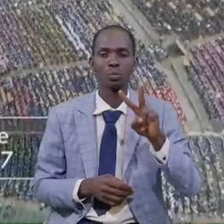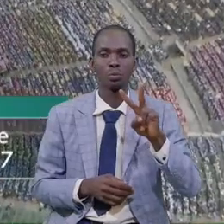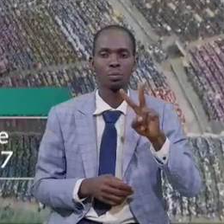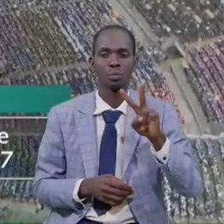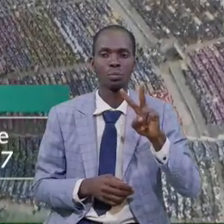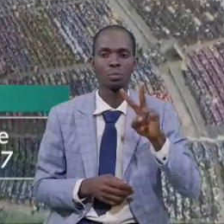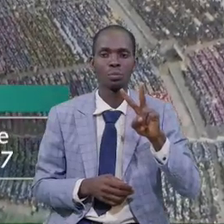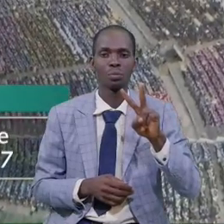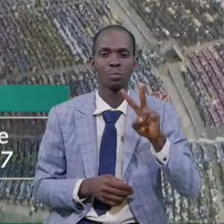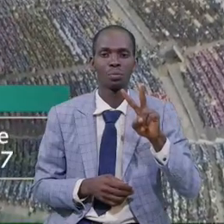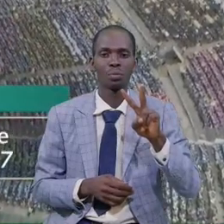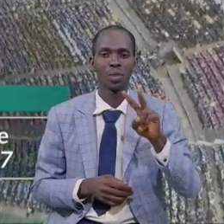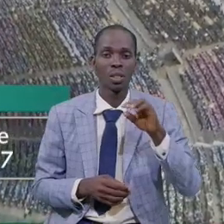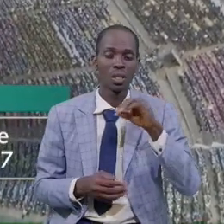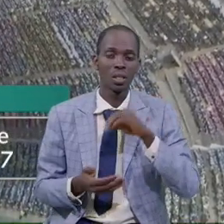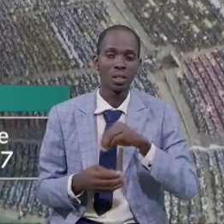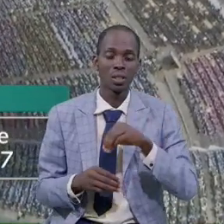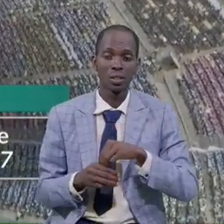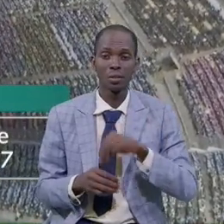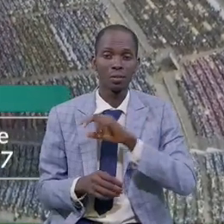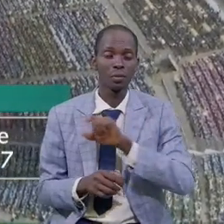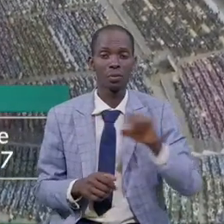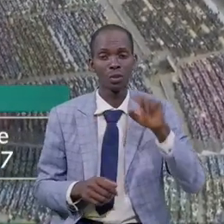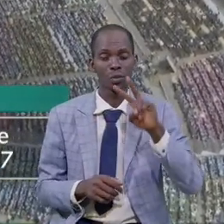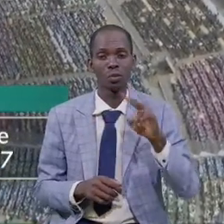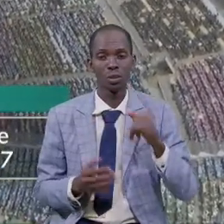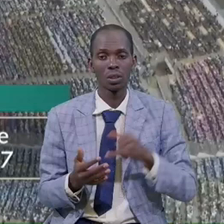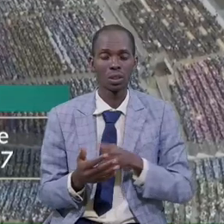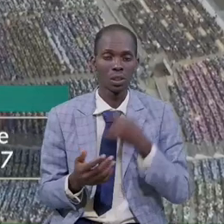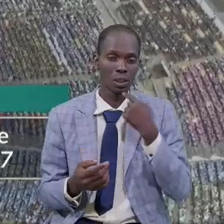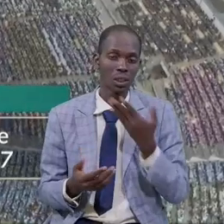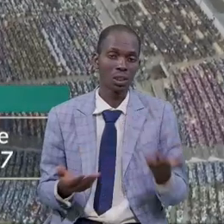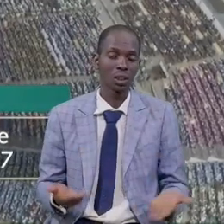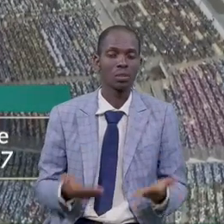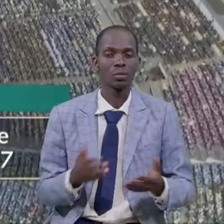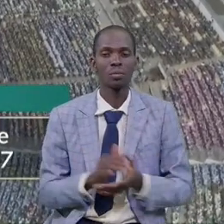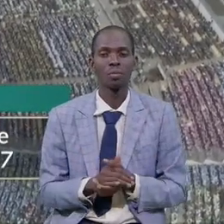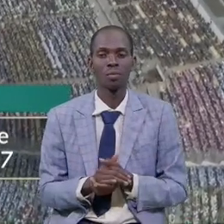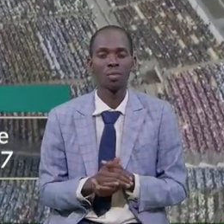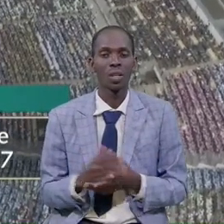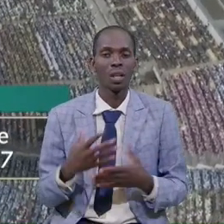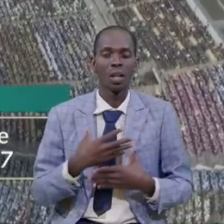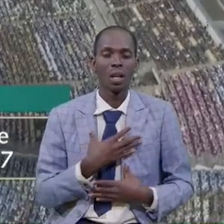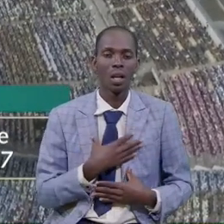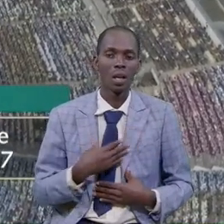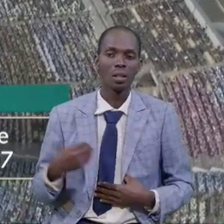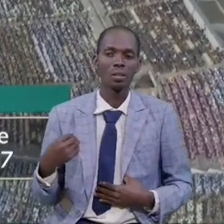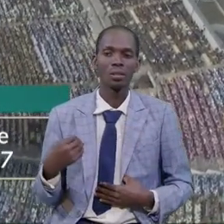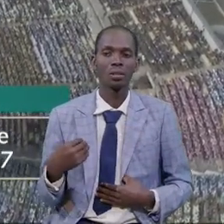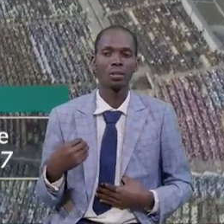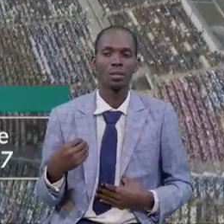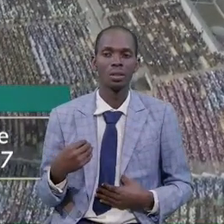2. Verset 2, voici ce qu'il nous dit. Il dit, ne vous conformez